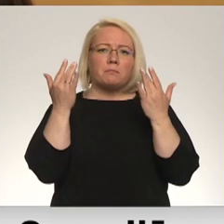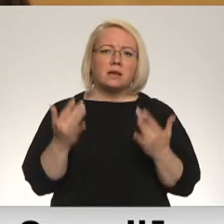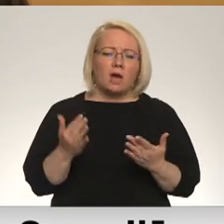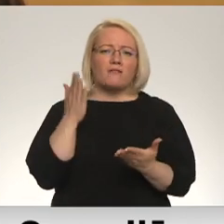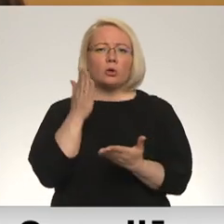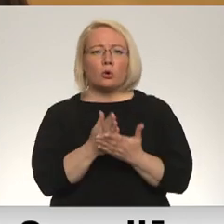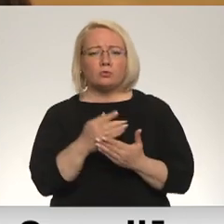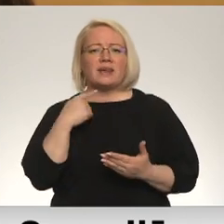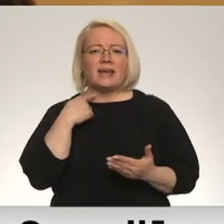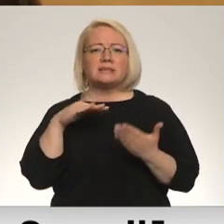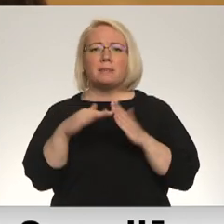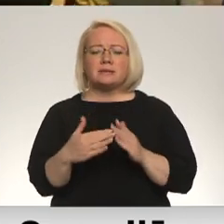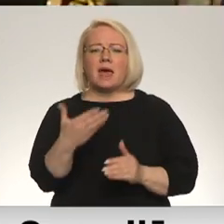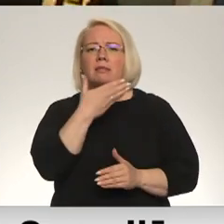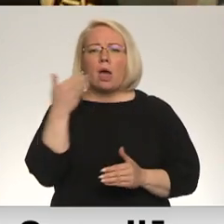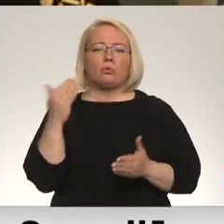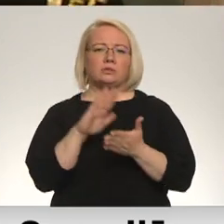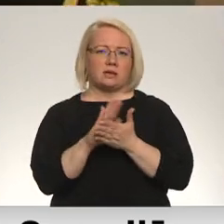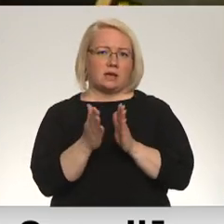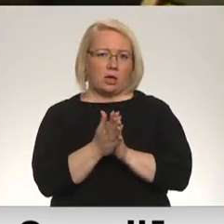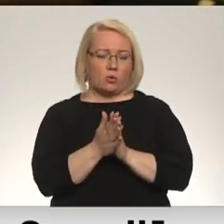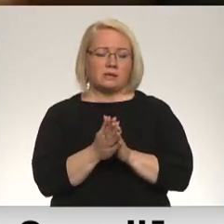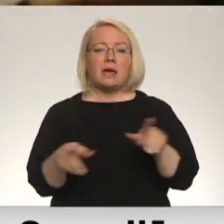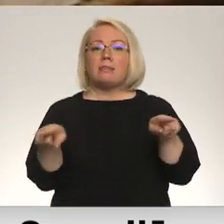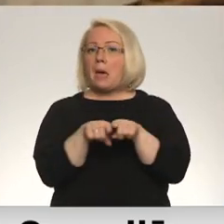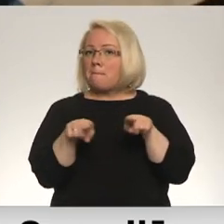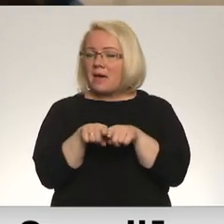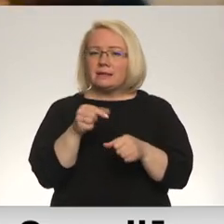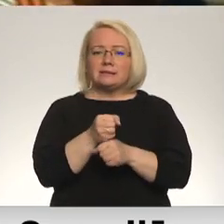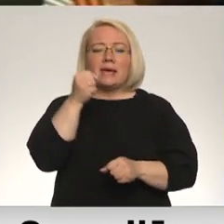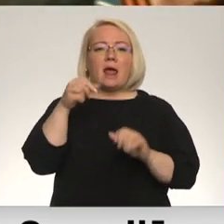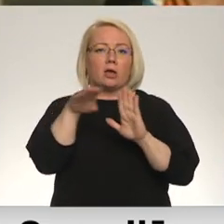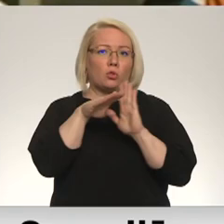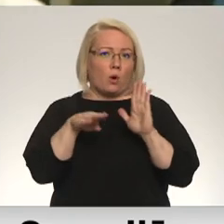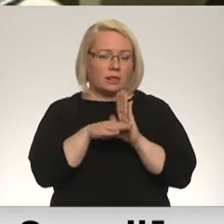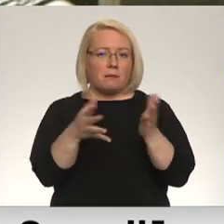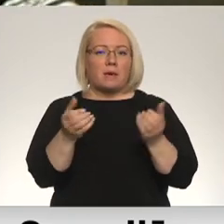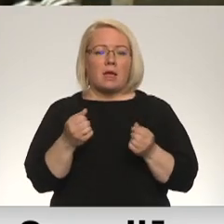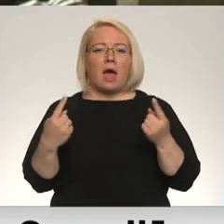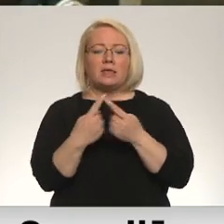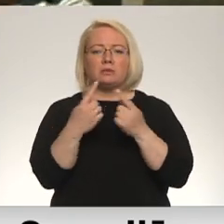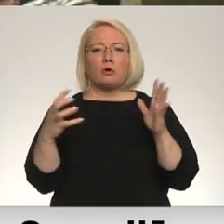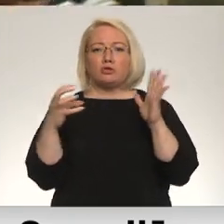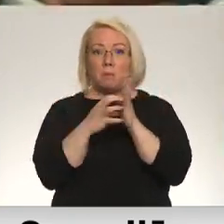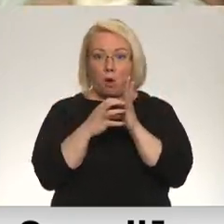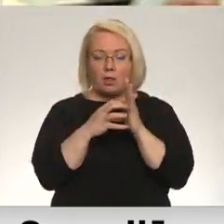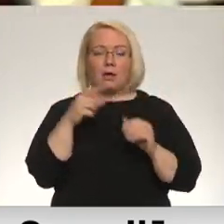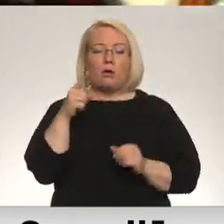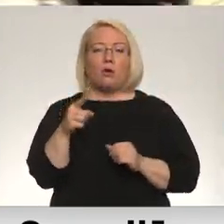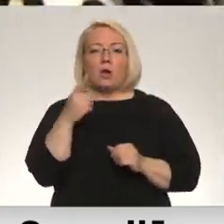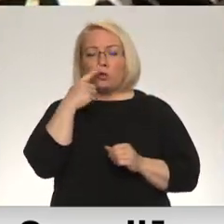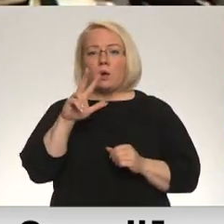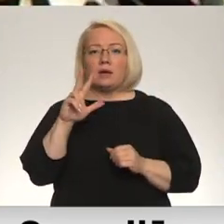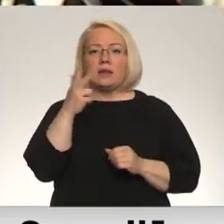Rīgas pilsētā nav saskaņots. Tāpat stingrāki noteikumi pieņemt attiecībā uz atribūtiku. Kopš 3. maija